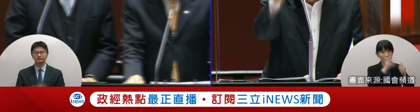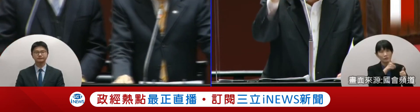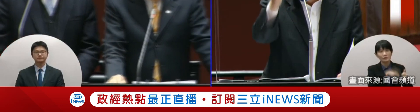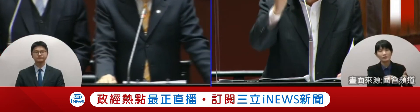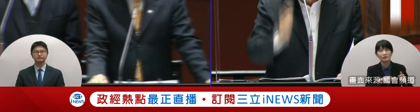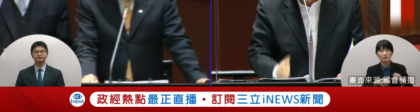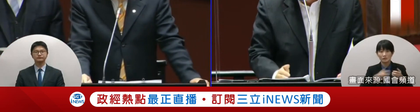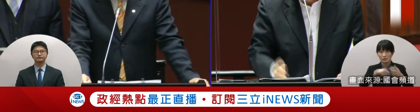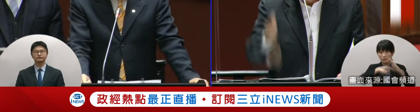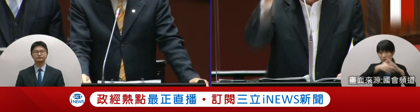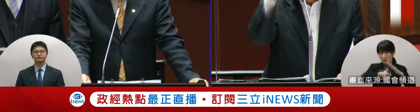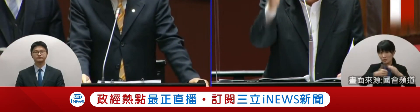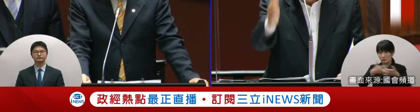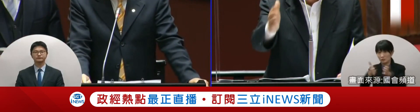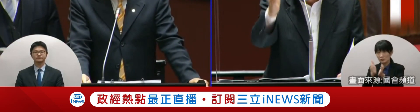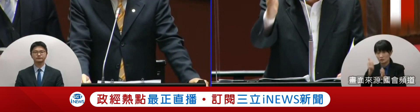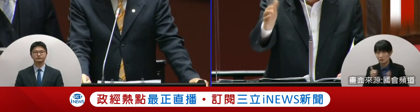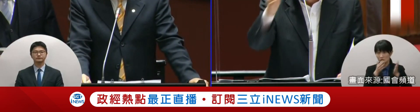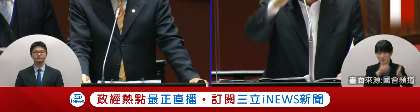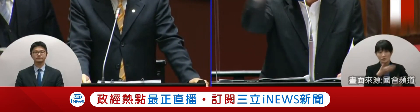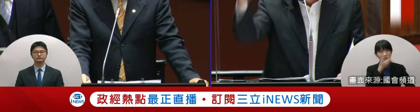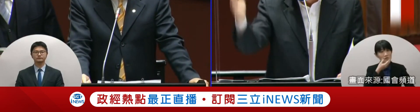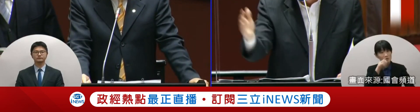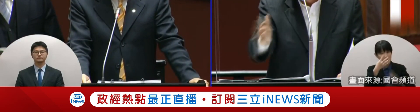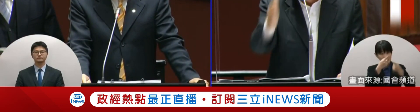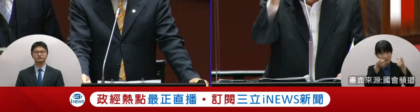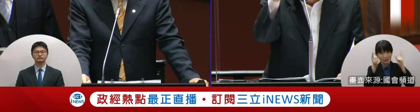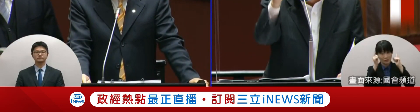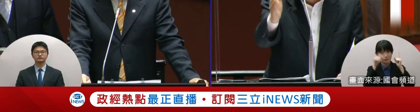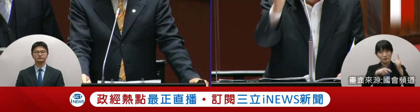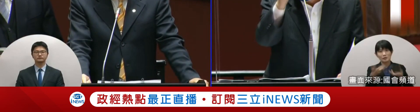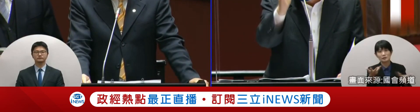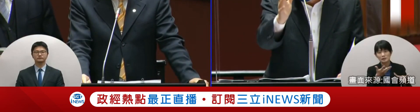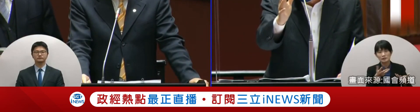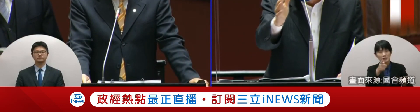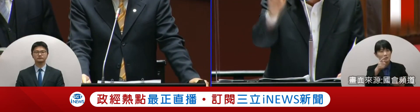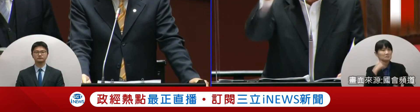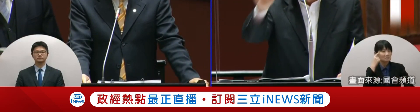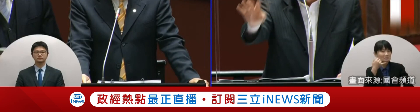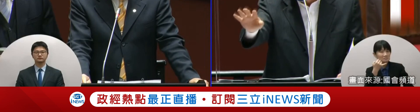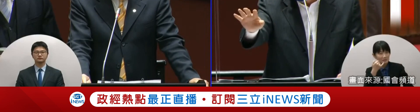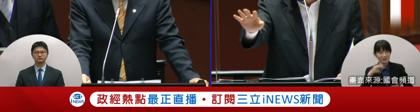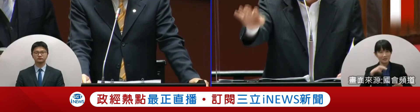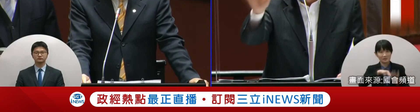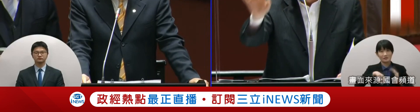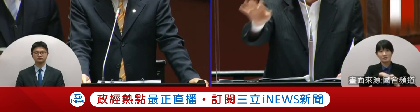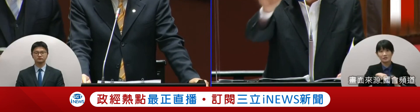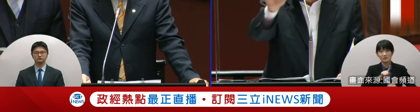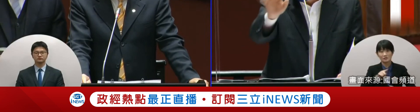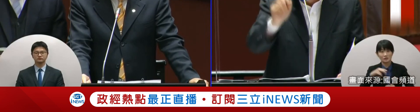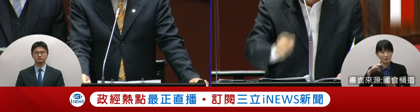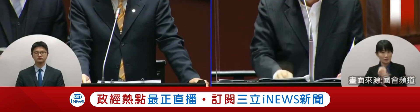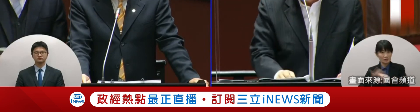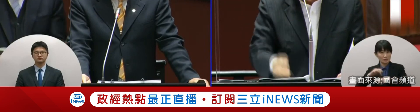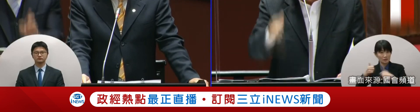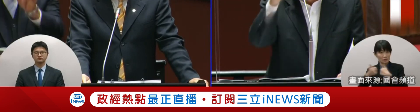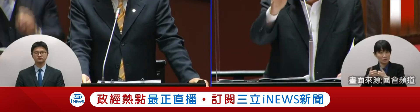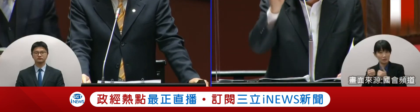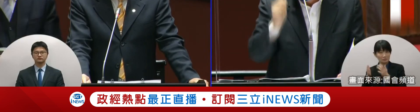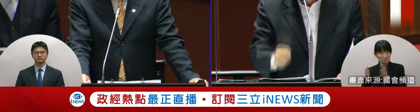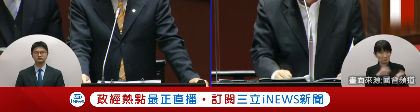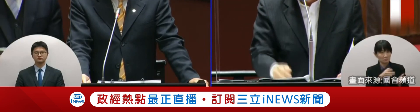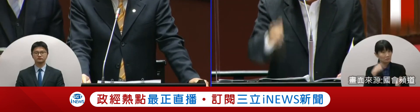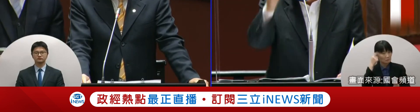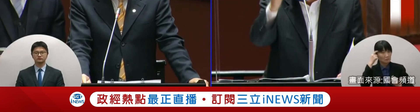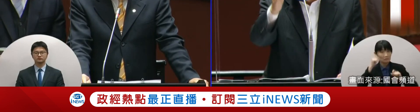院长跟部长对于清华大学在这件事情当中的立场跟定位，跟基金会是不是有所不同？还是